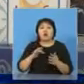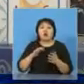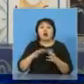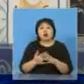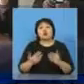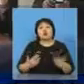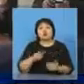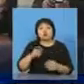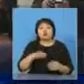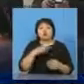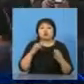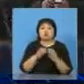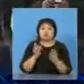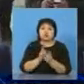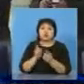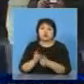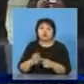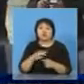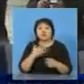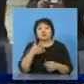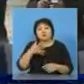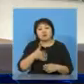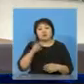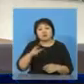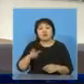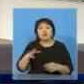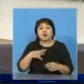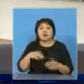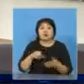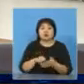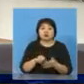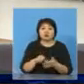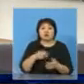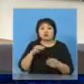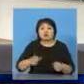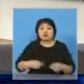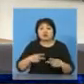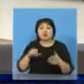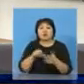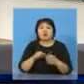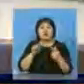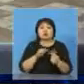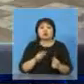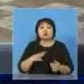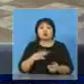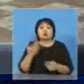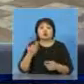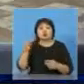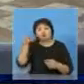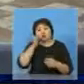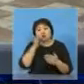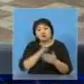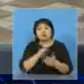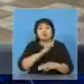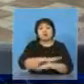тұрғындарымен жеке және топтық кездесулер өткізді. 5000-нан астам адамның қатысуымен терроризмге қарсы тұру бойынша оқу